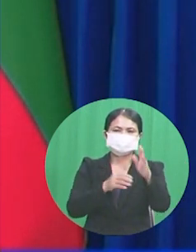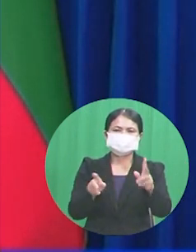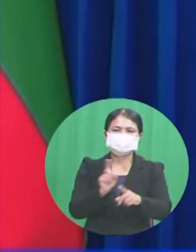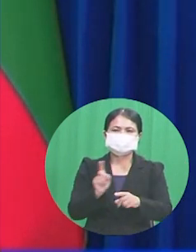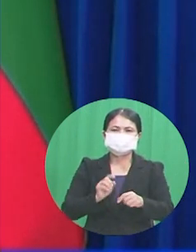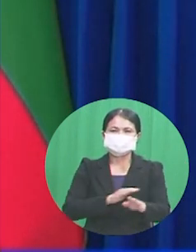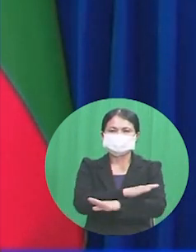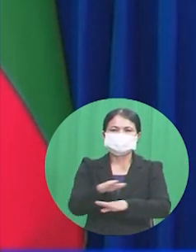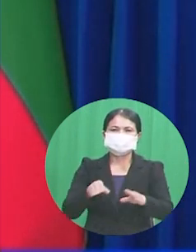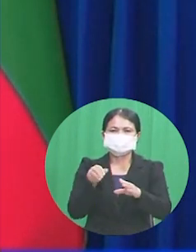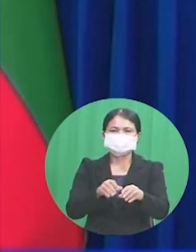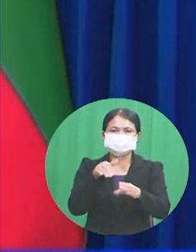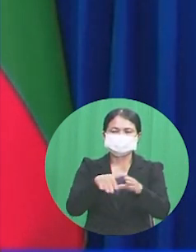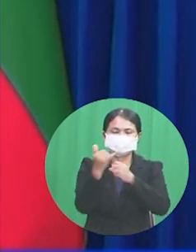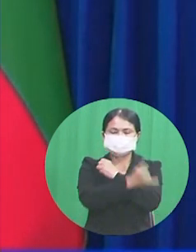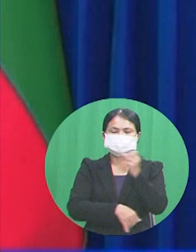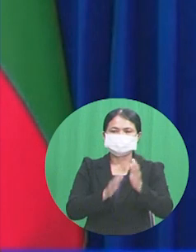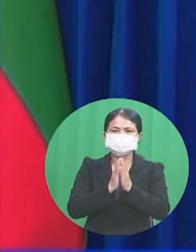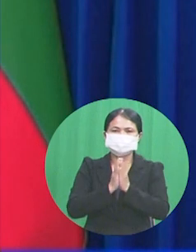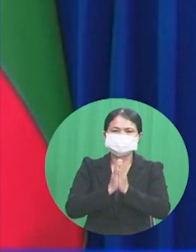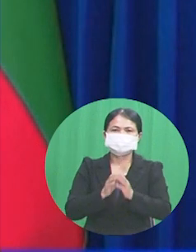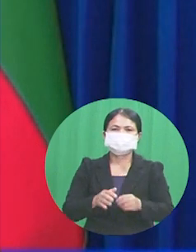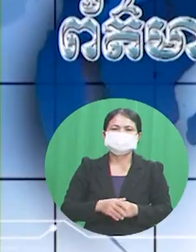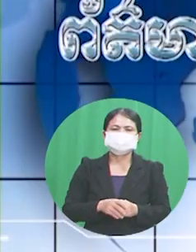បតេយ្យនៅក្នុងប្រទេសមីយ៉ាន់ម៉ា